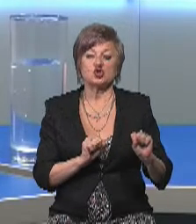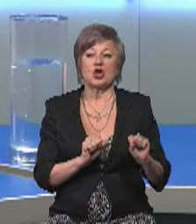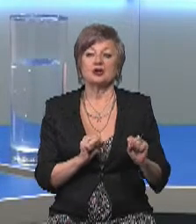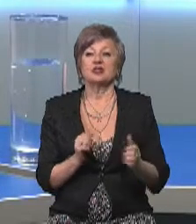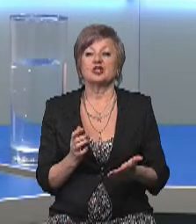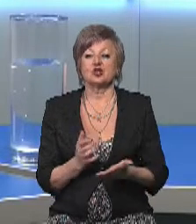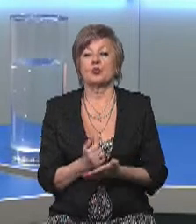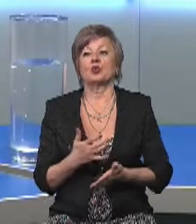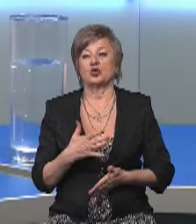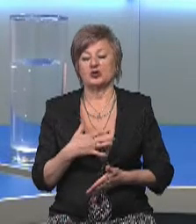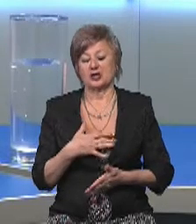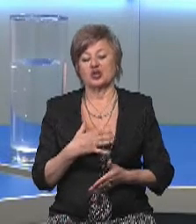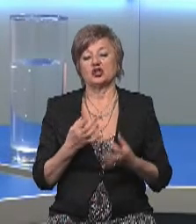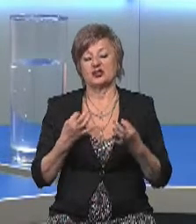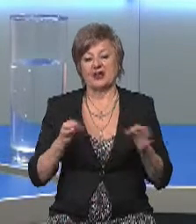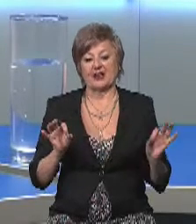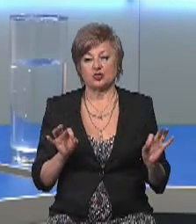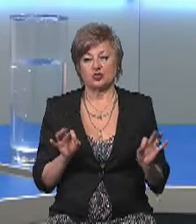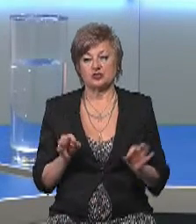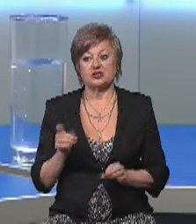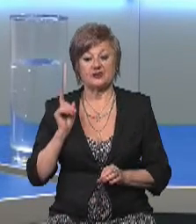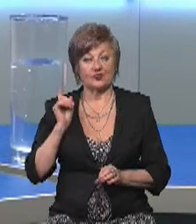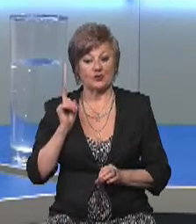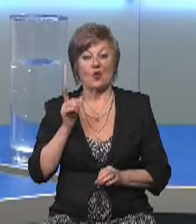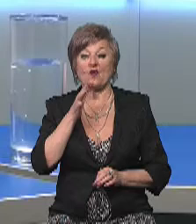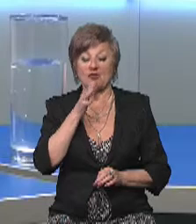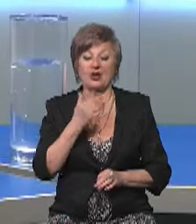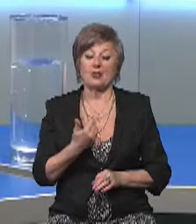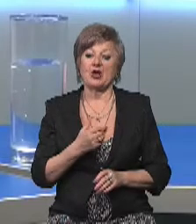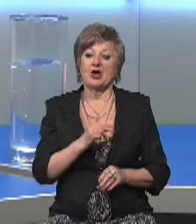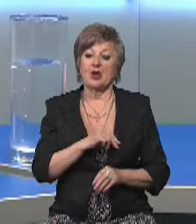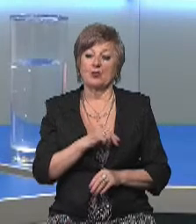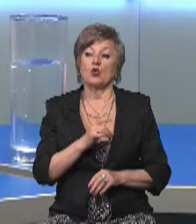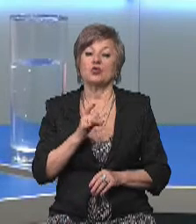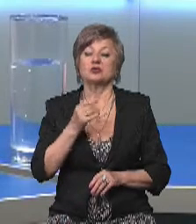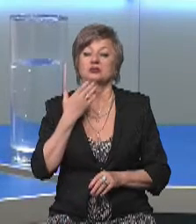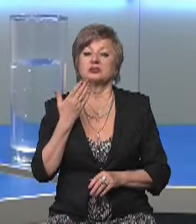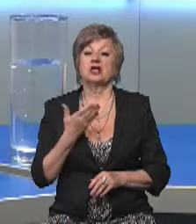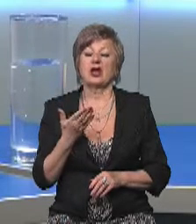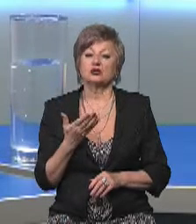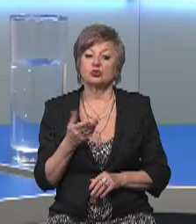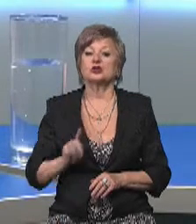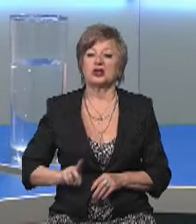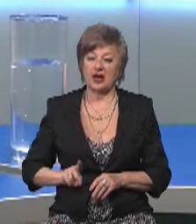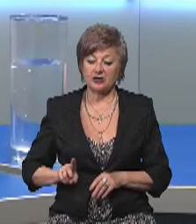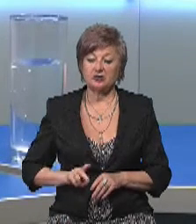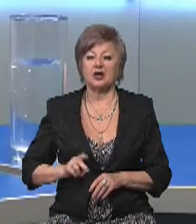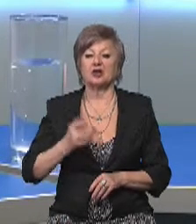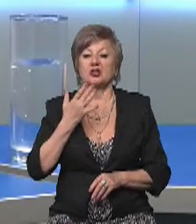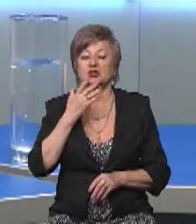здобуття нашої незалежності. Я в той час працював ректором Запорізького національного університету,